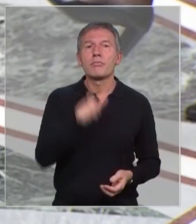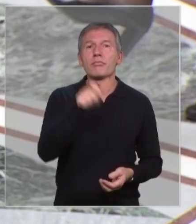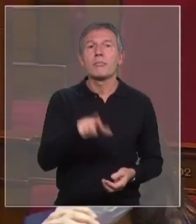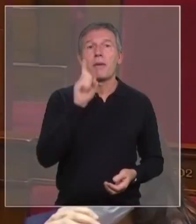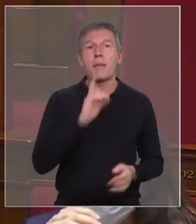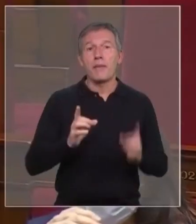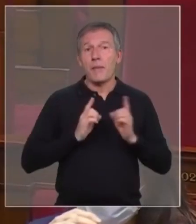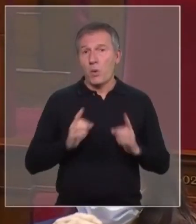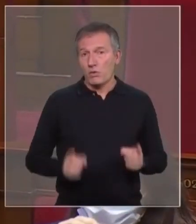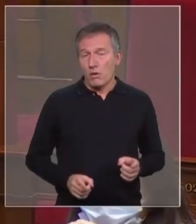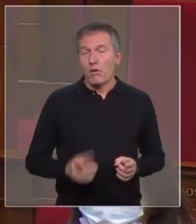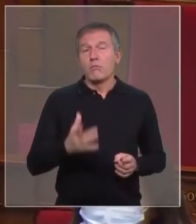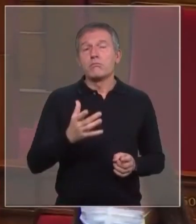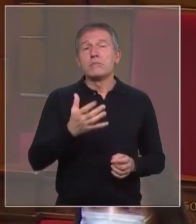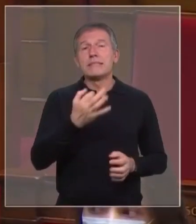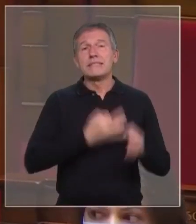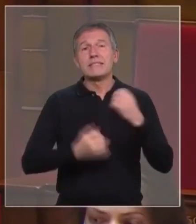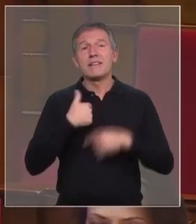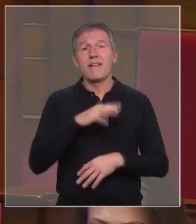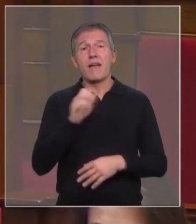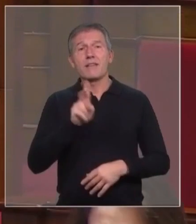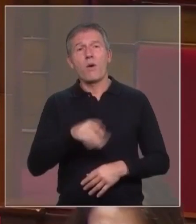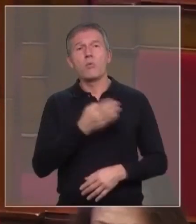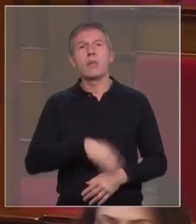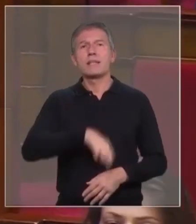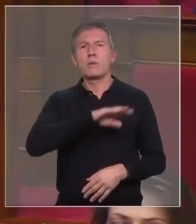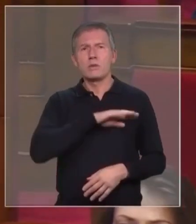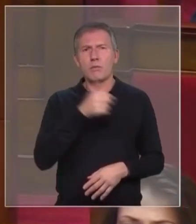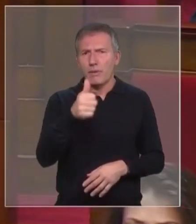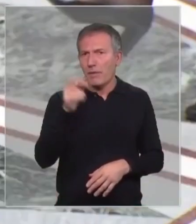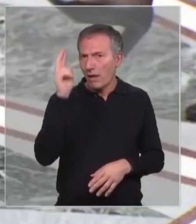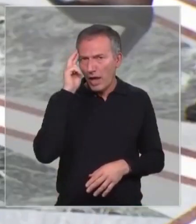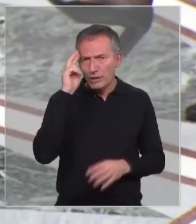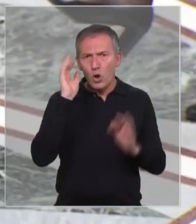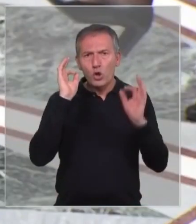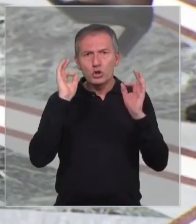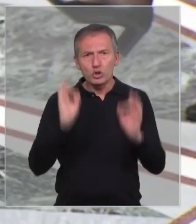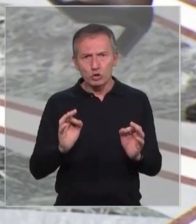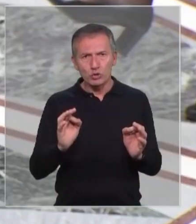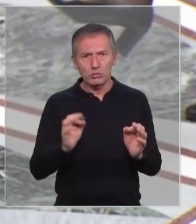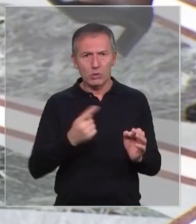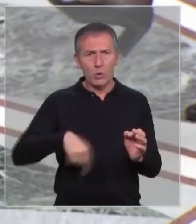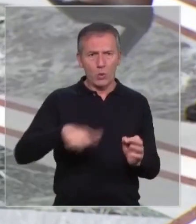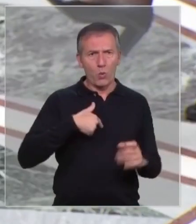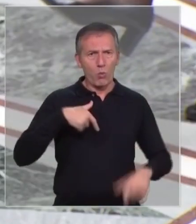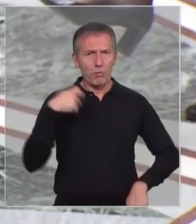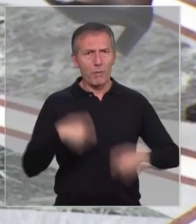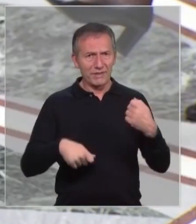vous avez dit que la France doit agir en responsabilité et vous avez raison, c'est précisément ce que fait notre